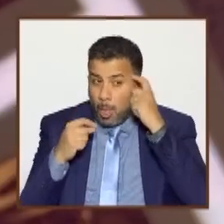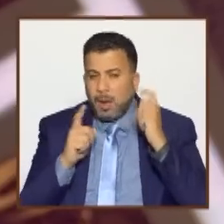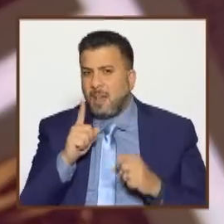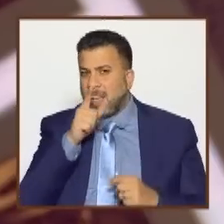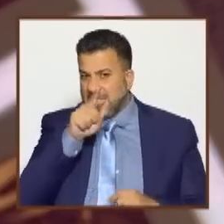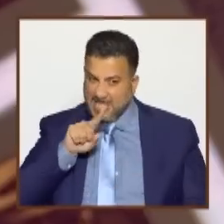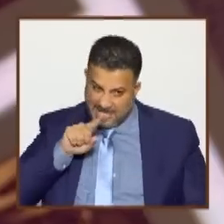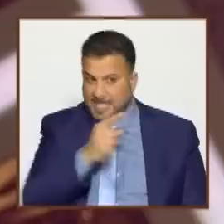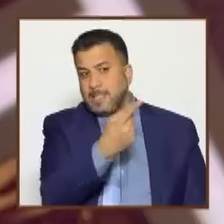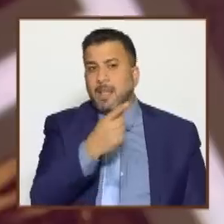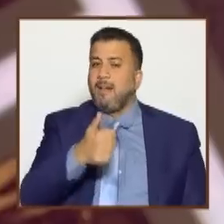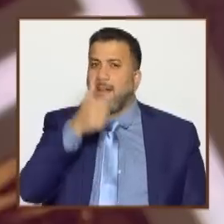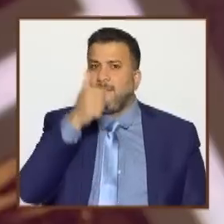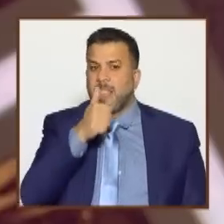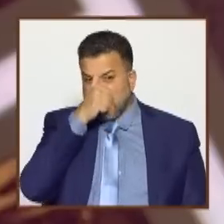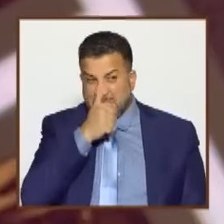وإحزانه. أما